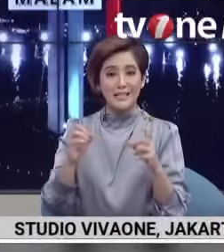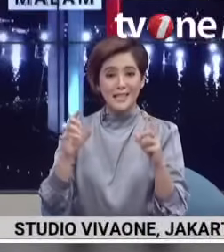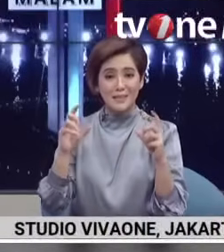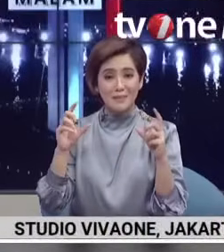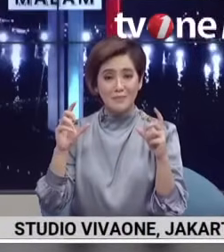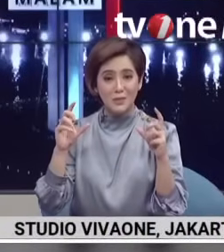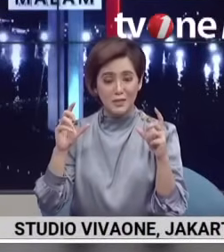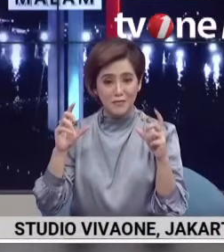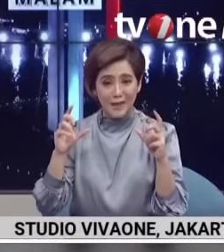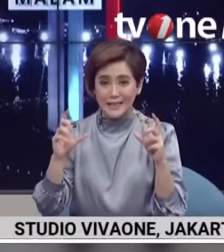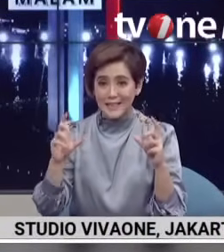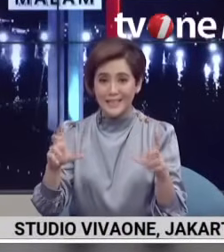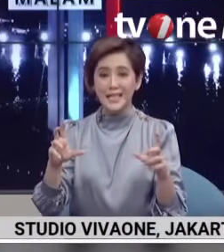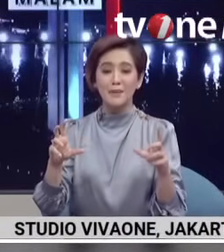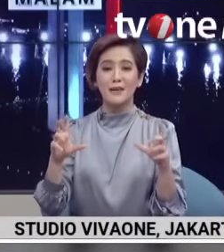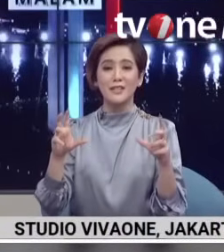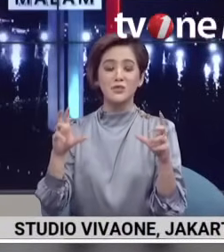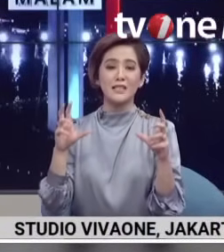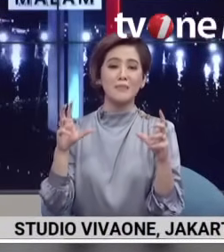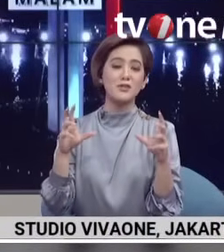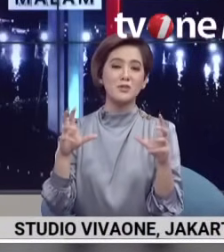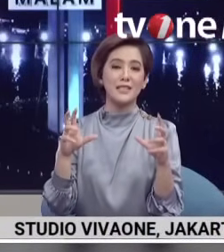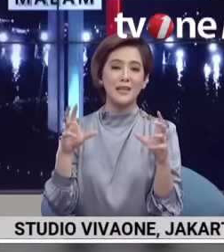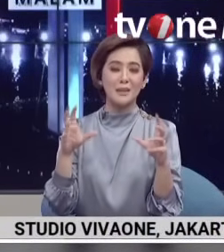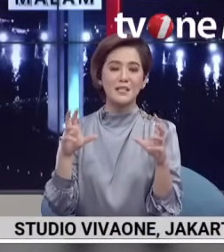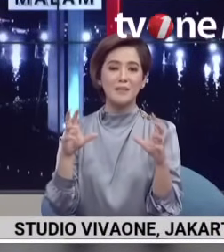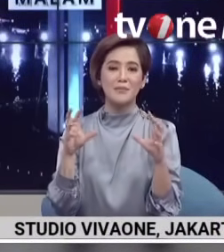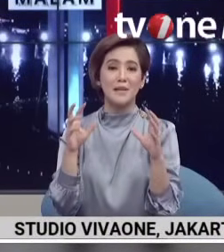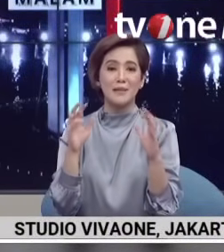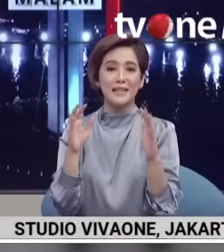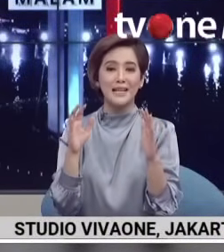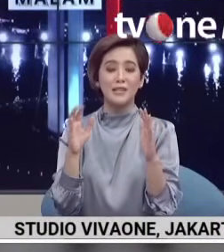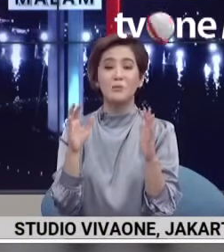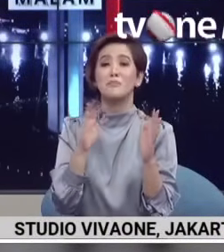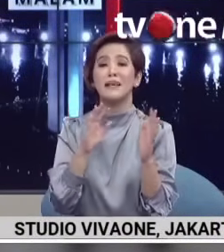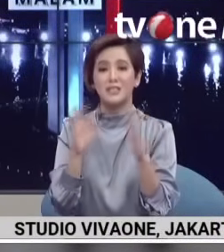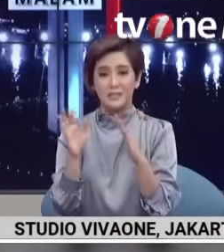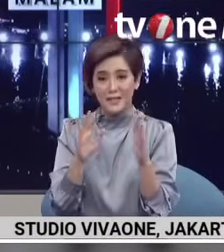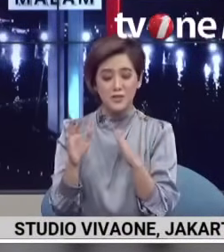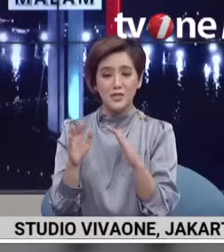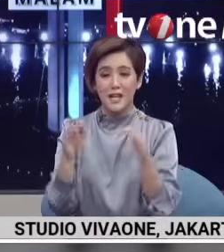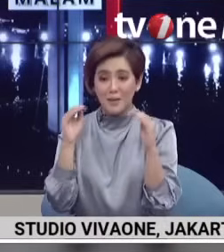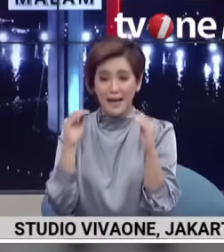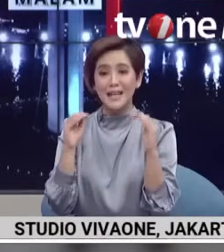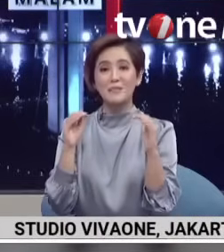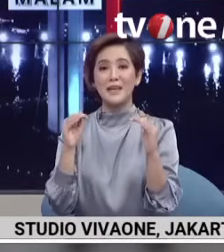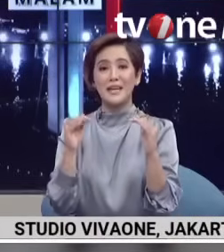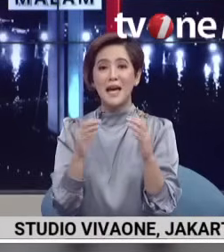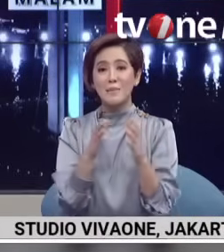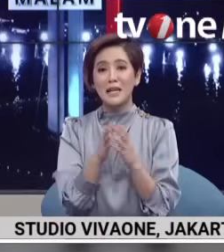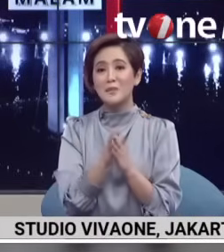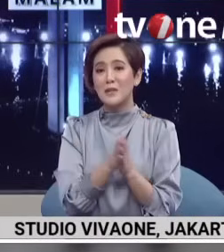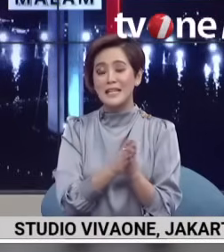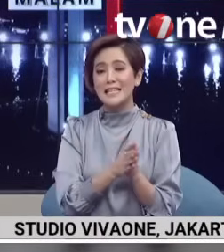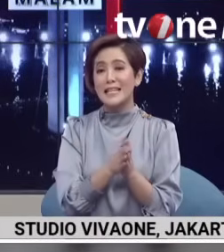mendapatkan sentimen positif paling tinggi, bahkan juga termasuk Capres yang mendapatkan ataupun dimention di media sosial paling banyak.